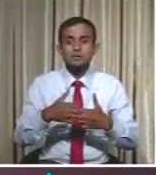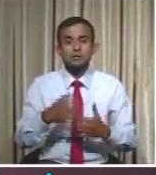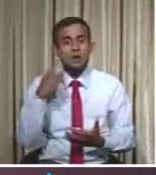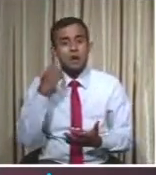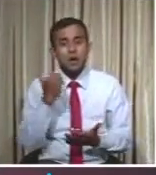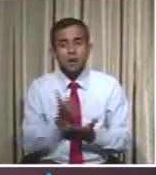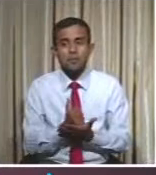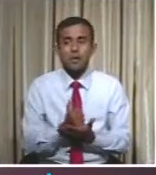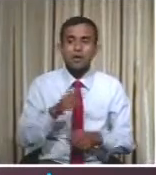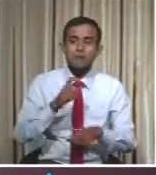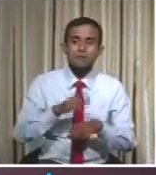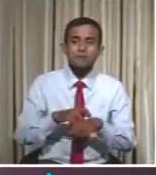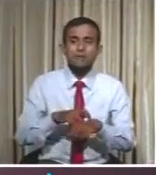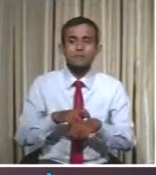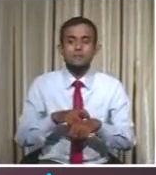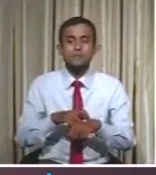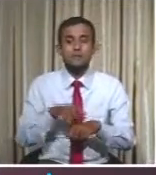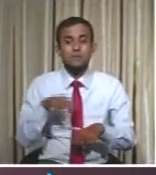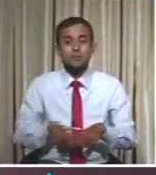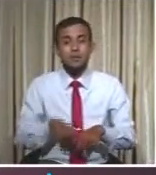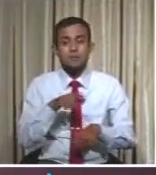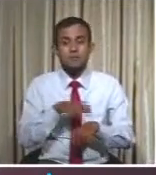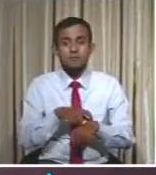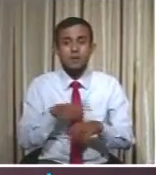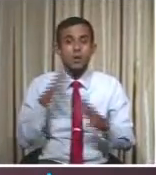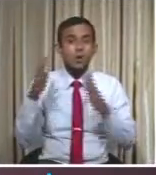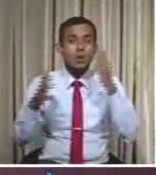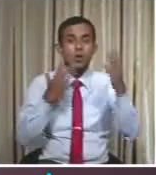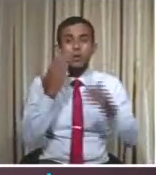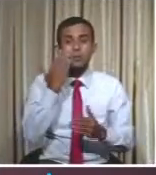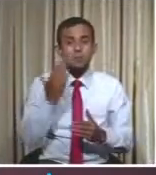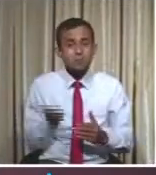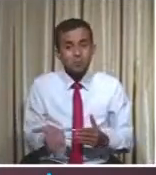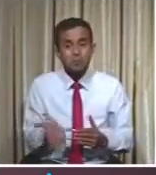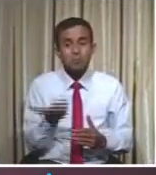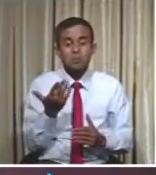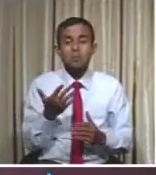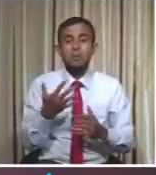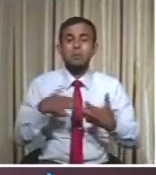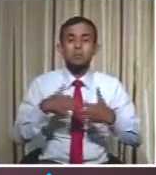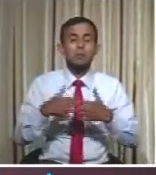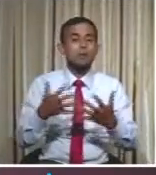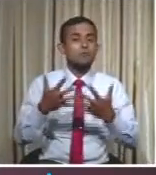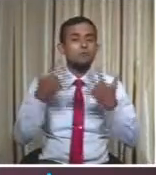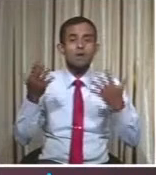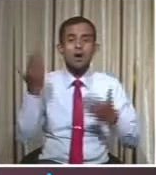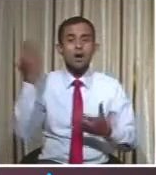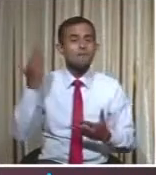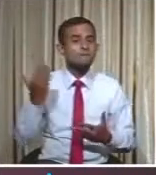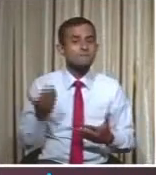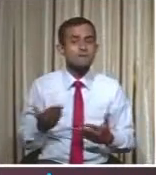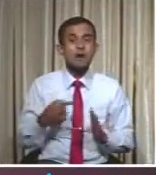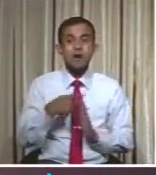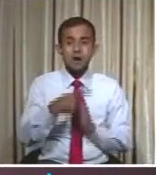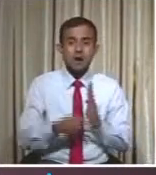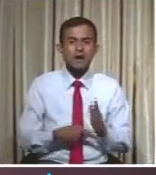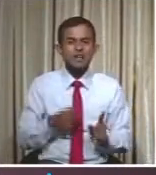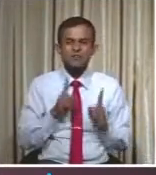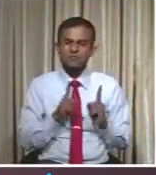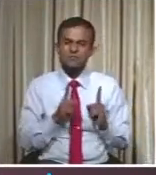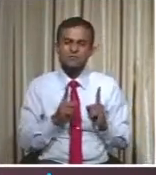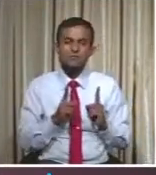අමාරු අවස්ථාවක් මේ අවස්ථාවේ ලෝකයේම මූණ දෙන අර්බුද රාශියක් තියෙනවා එතෙන්දී ලංකාවට